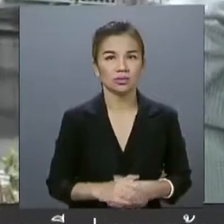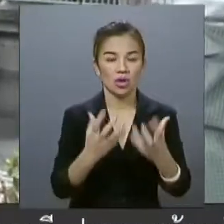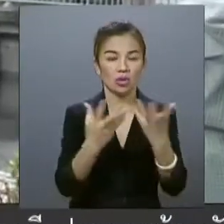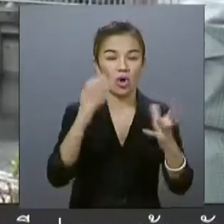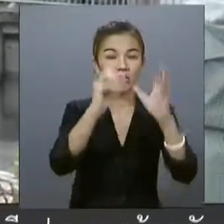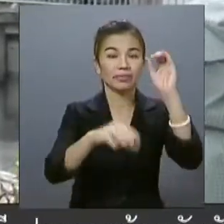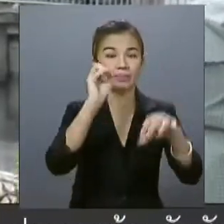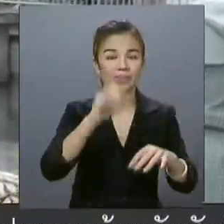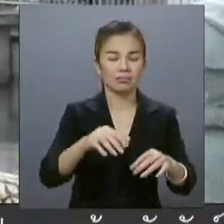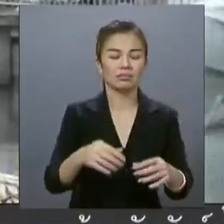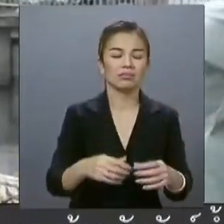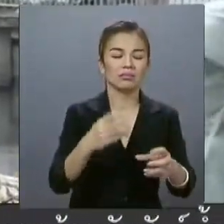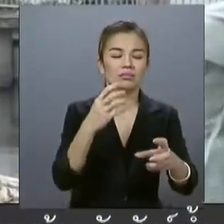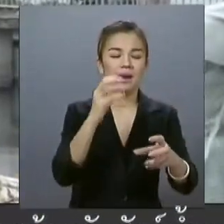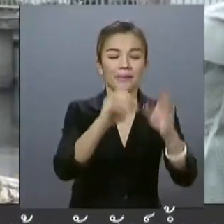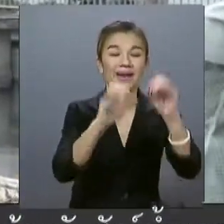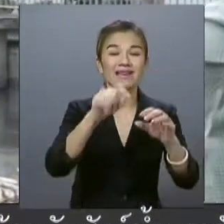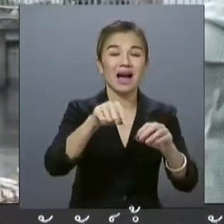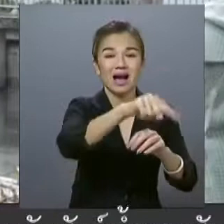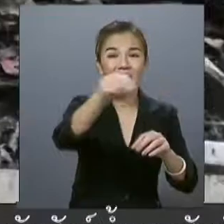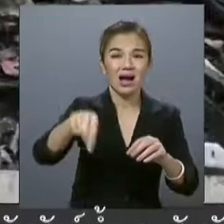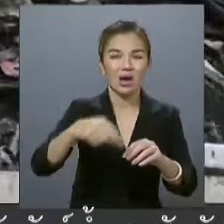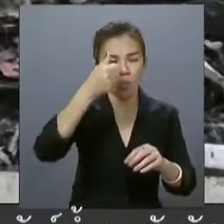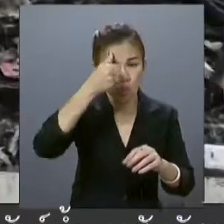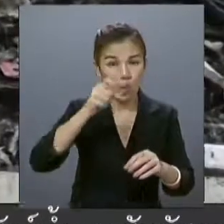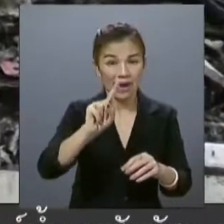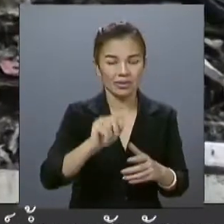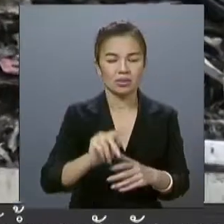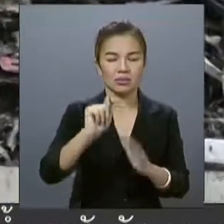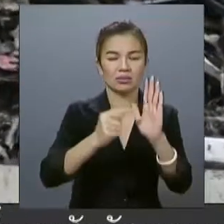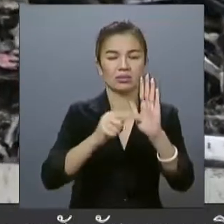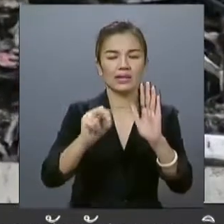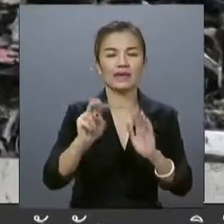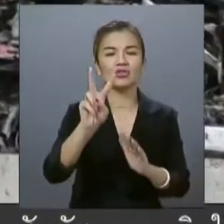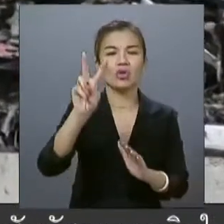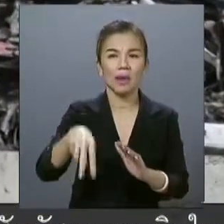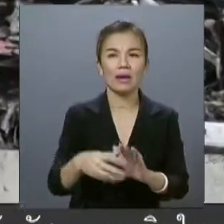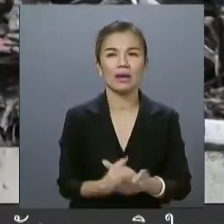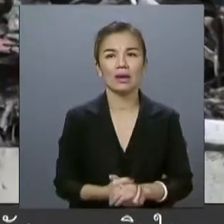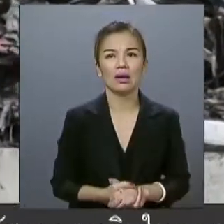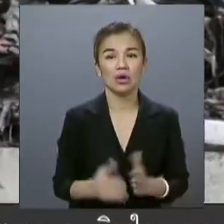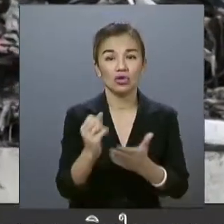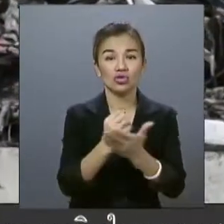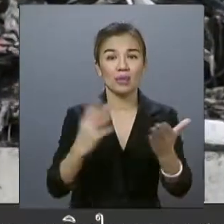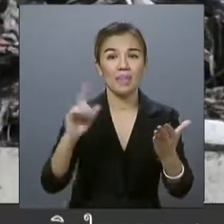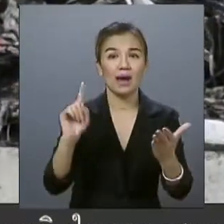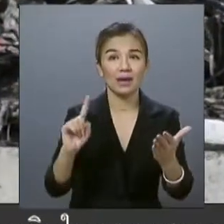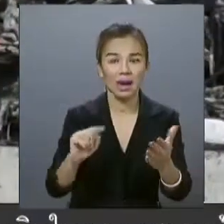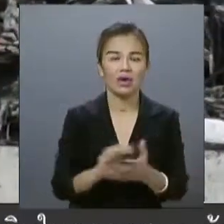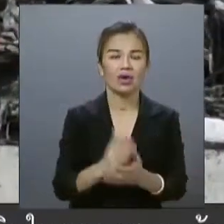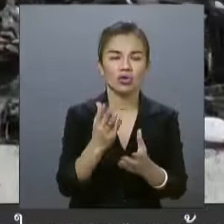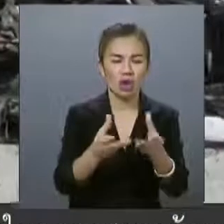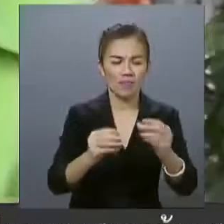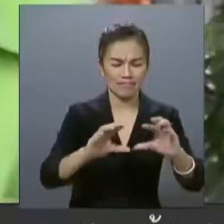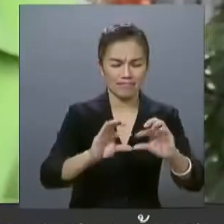องสายนี้ที่ติดกับชุมชนตลาดบางเขนวันละ 2,000 ตันต่อวันส่วนมากจะเป็นขยะจำพวกโฟมและพลาสติ